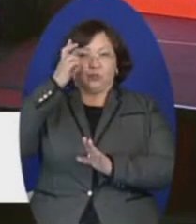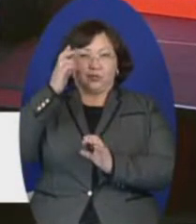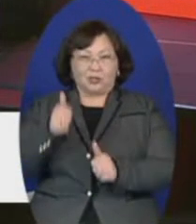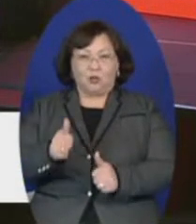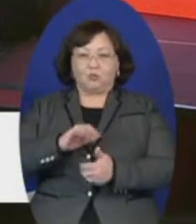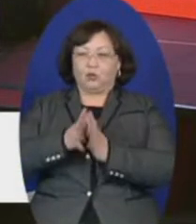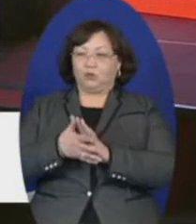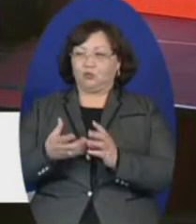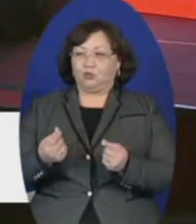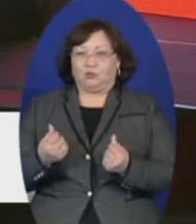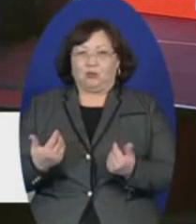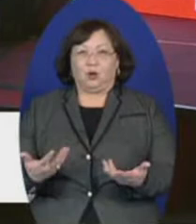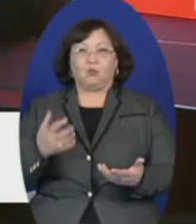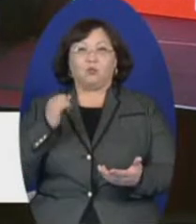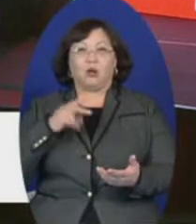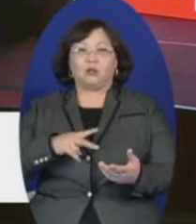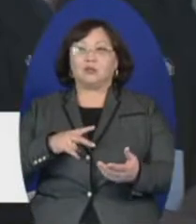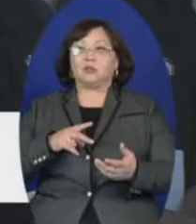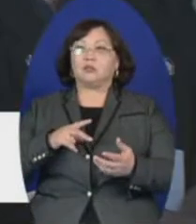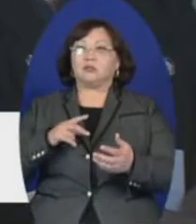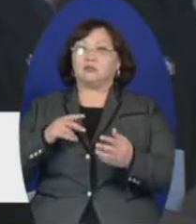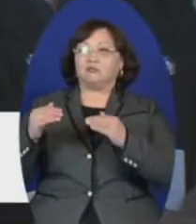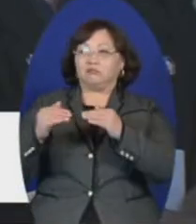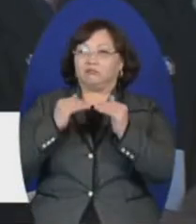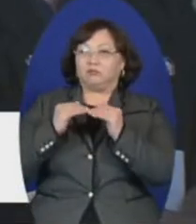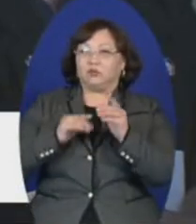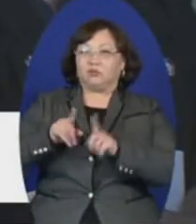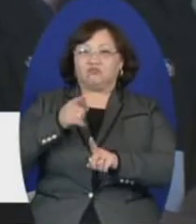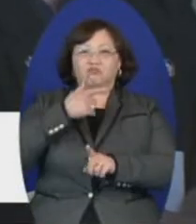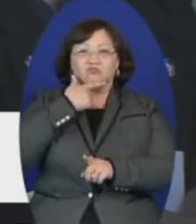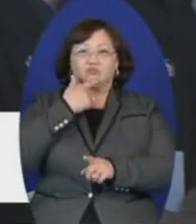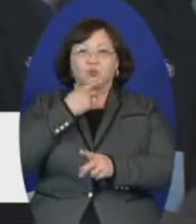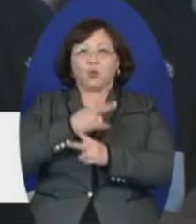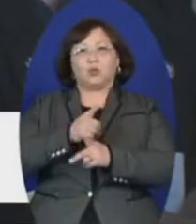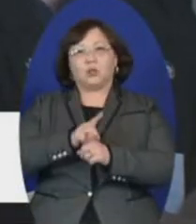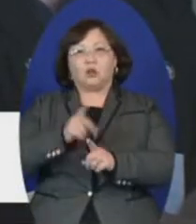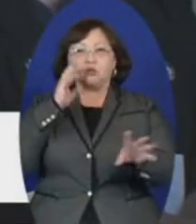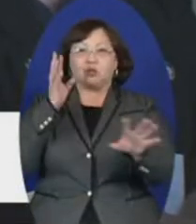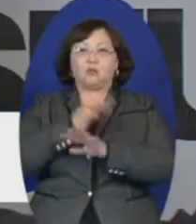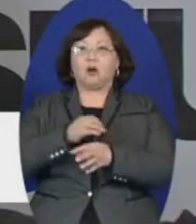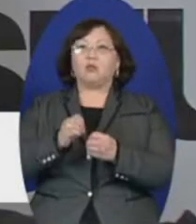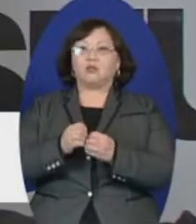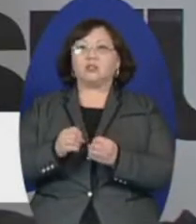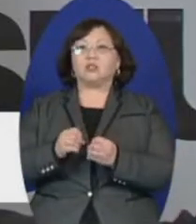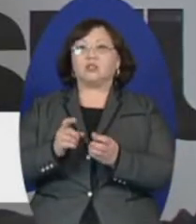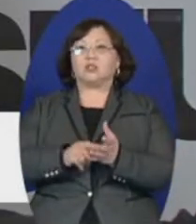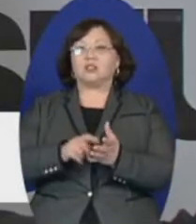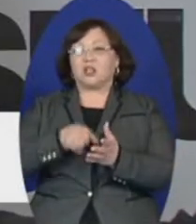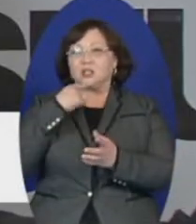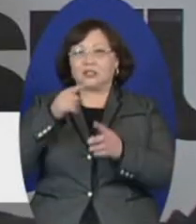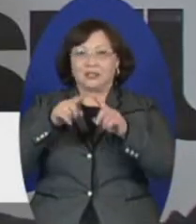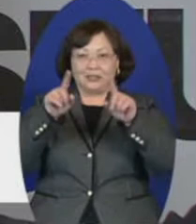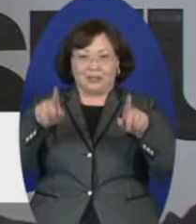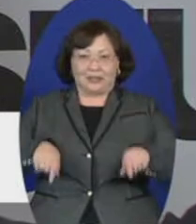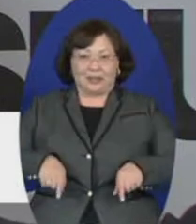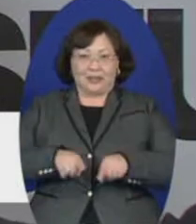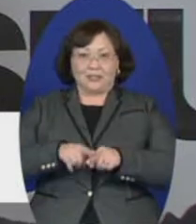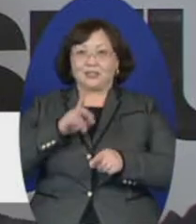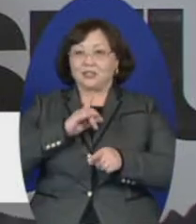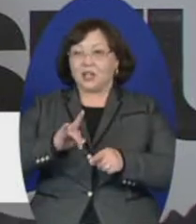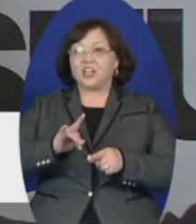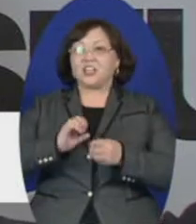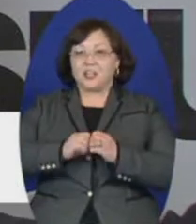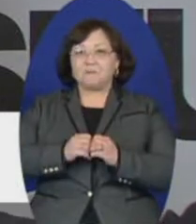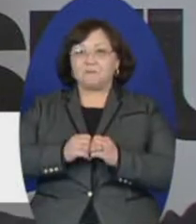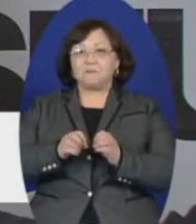хүчин өгсдөг. Иймээс энэ байдлыг хуулиар зохицуулах цаг ирснийг форумд оролцогчид хөндлөө. Тэгэхээр цаасан дээрээ баталгаажуулсан зүйлээ буцаагаад улс